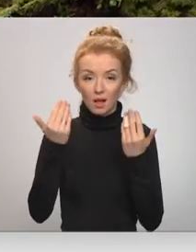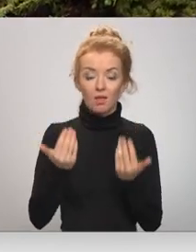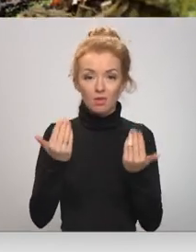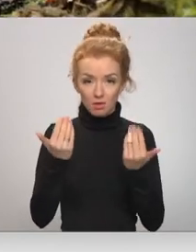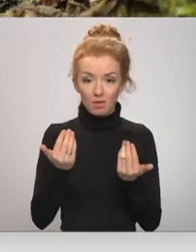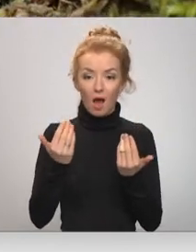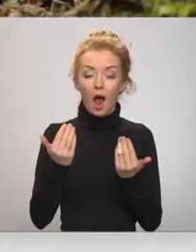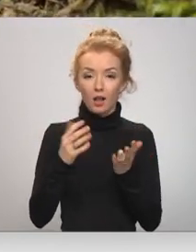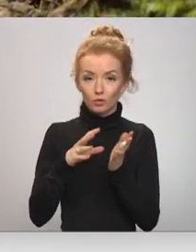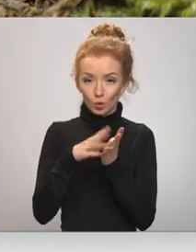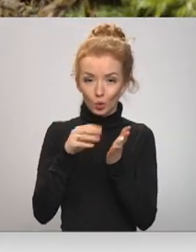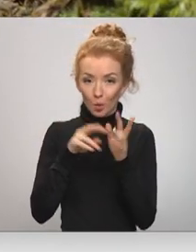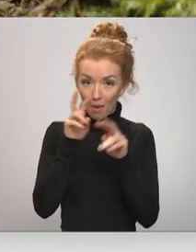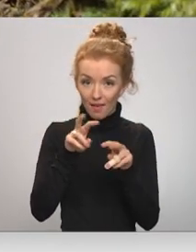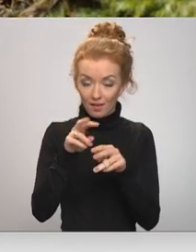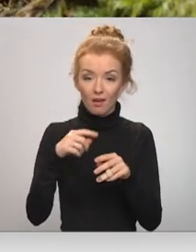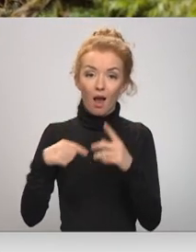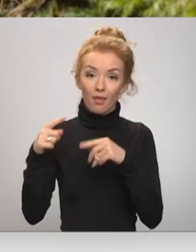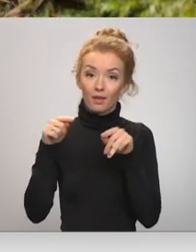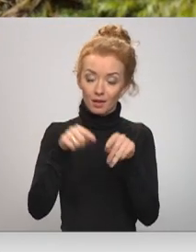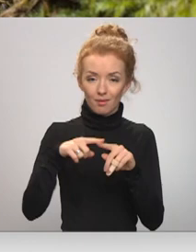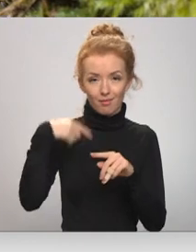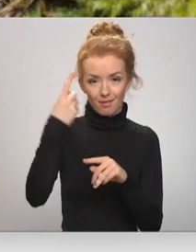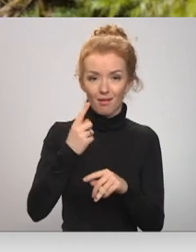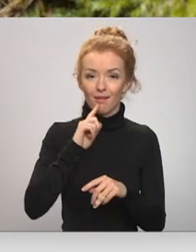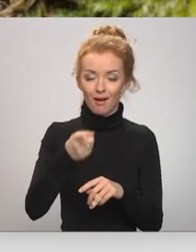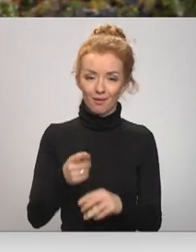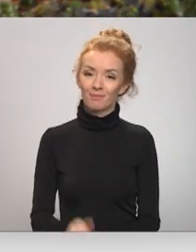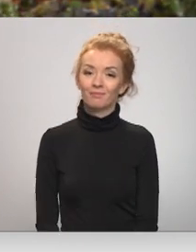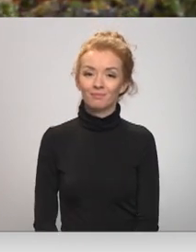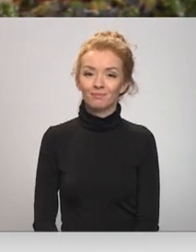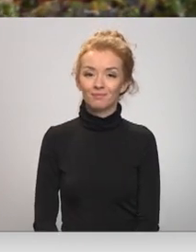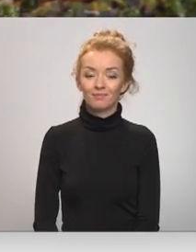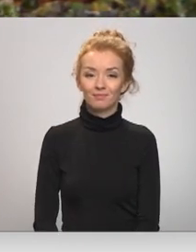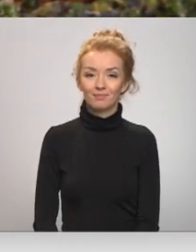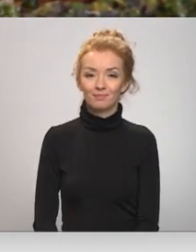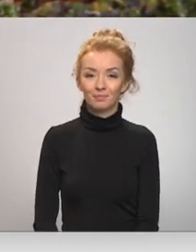pētnieki šeit varēs atgriezties nākamajā rudenī. Sanita Liepiņa, Terēze Matisone, TV9 Pakalni.